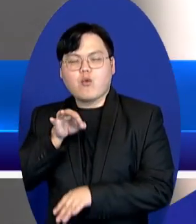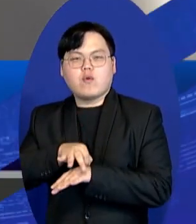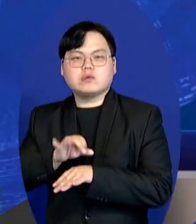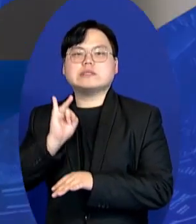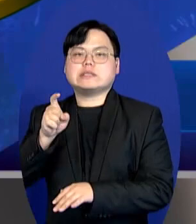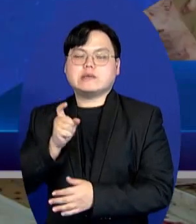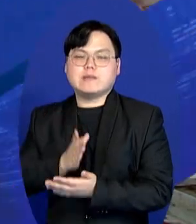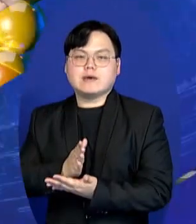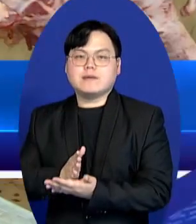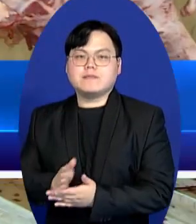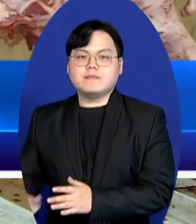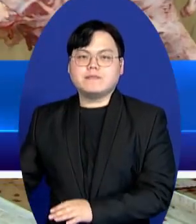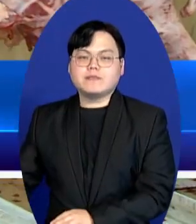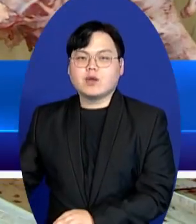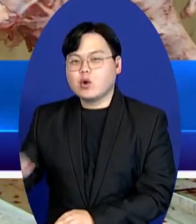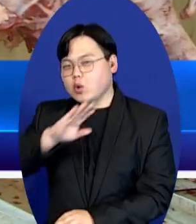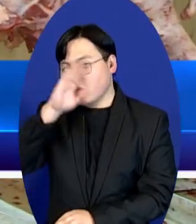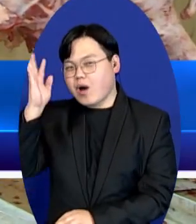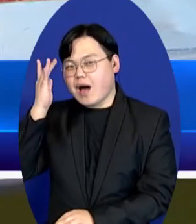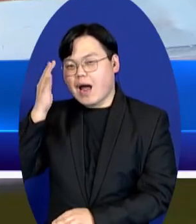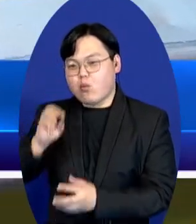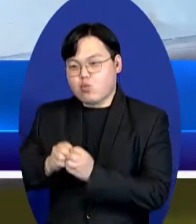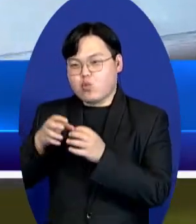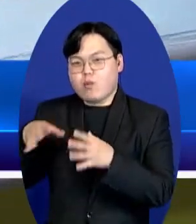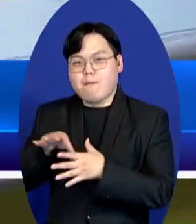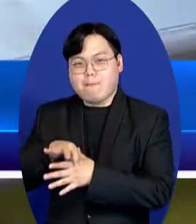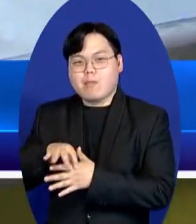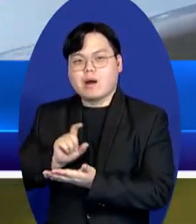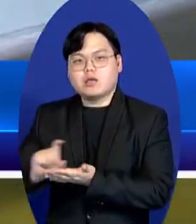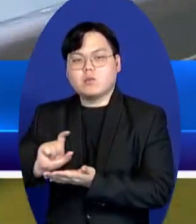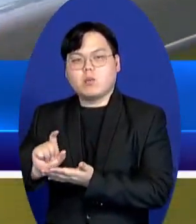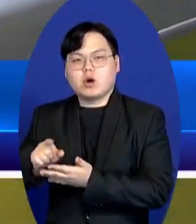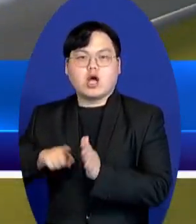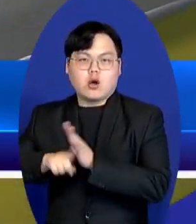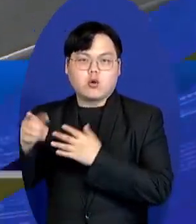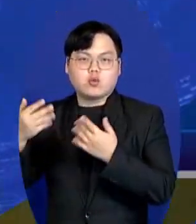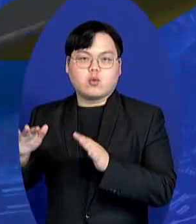байна. Дулааны аргаар боловсруулсан махны экспорт эхэллээ.